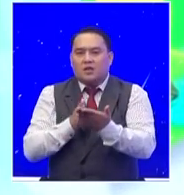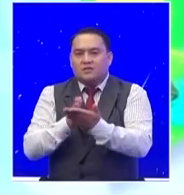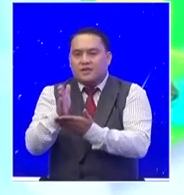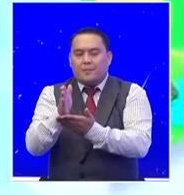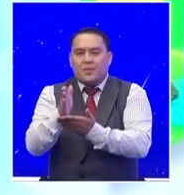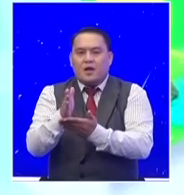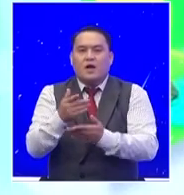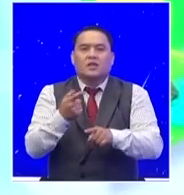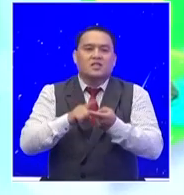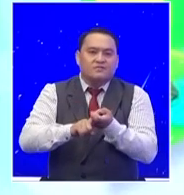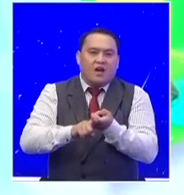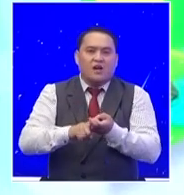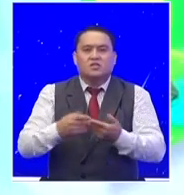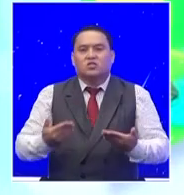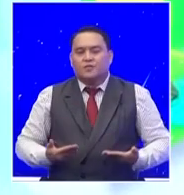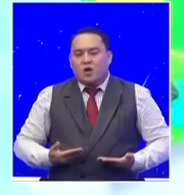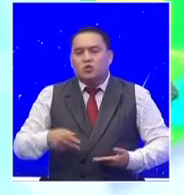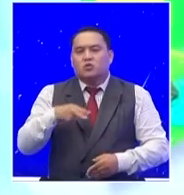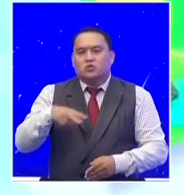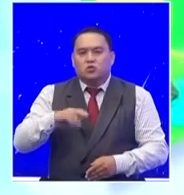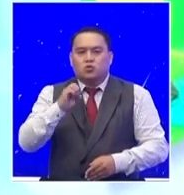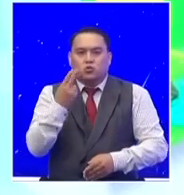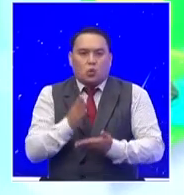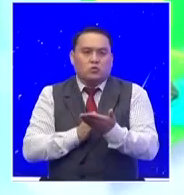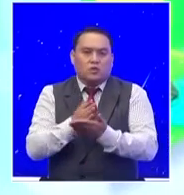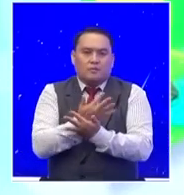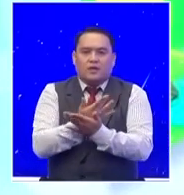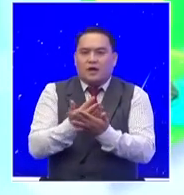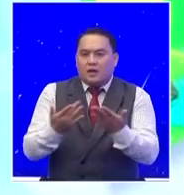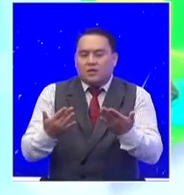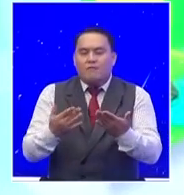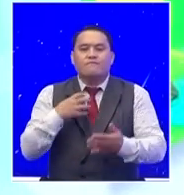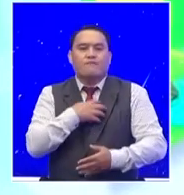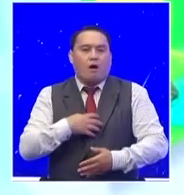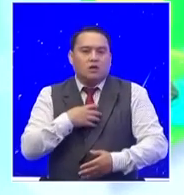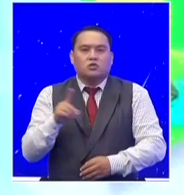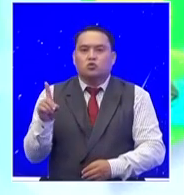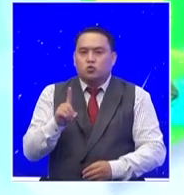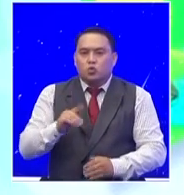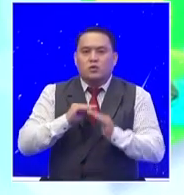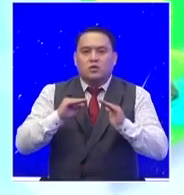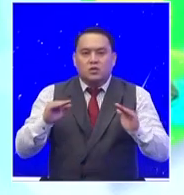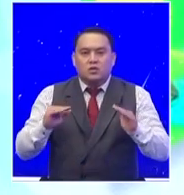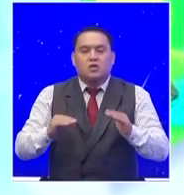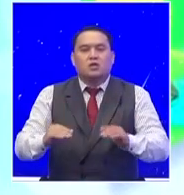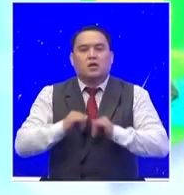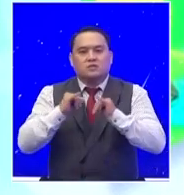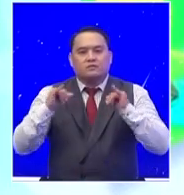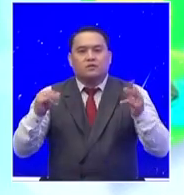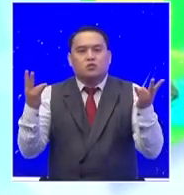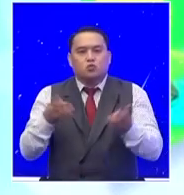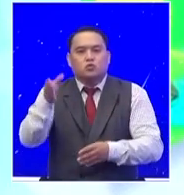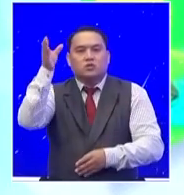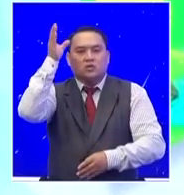жизни. Это и связанная с бытом литература, социального направления и так далее. Немаловажно и то, что мы планируем идти в ногу со временем и в